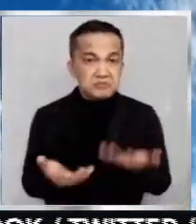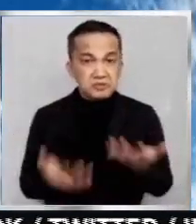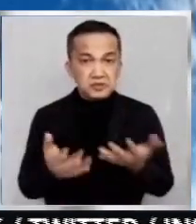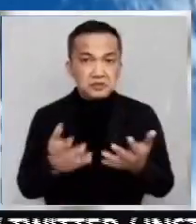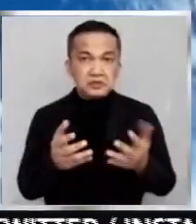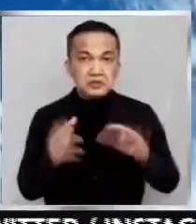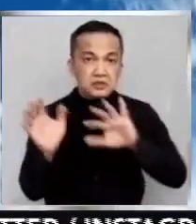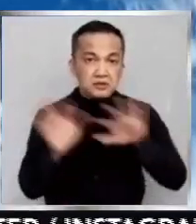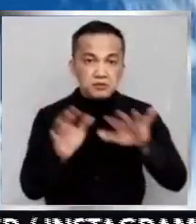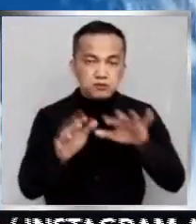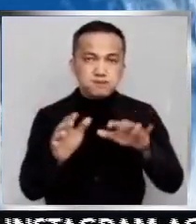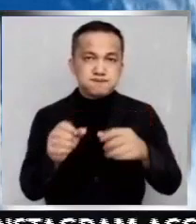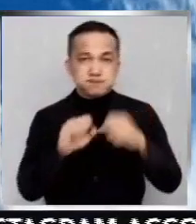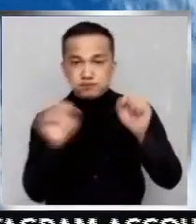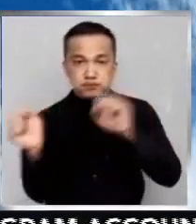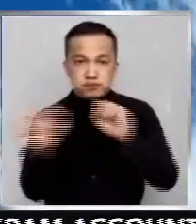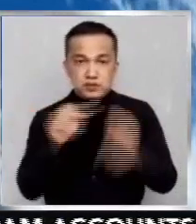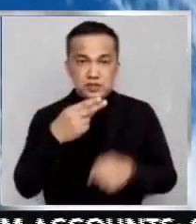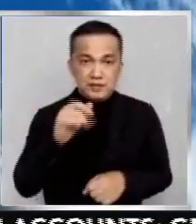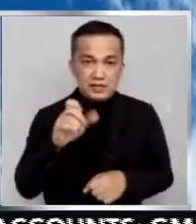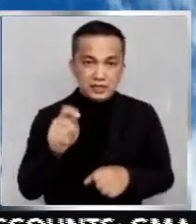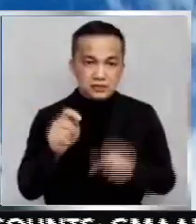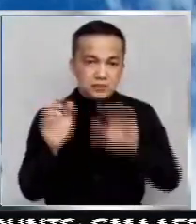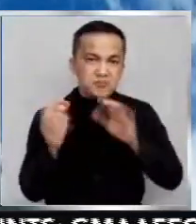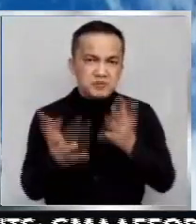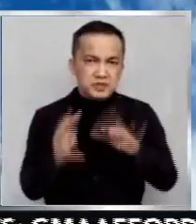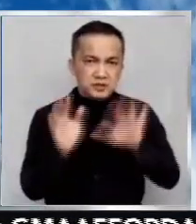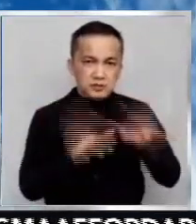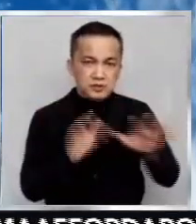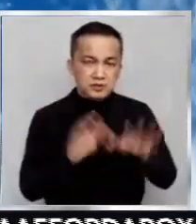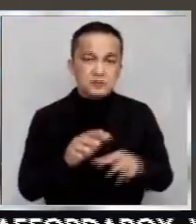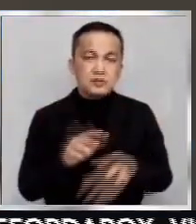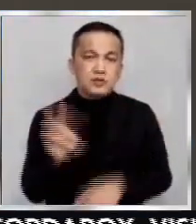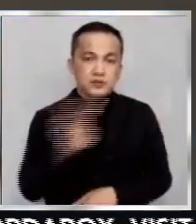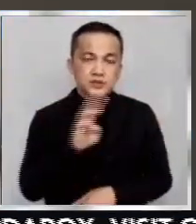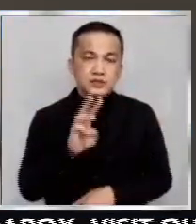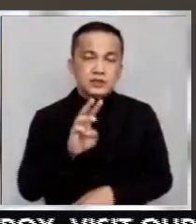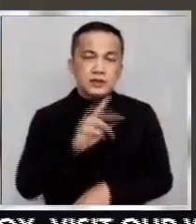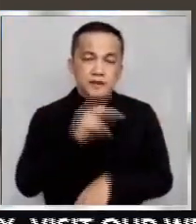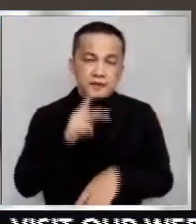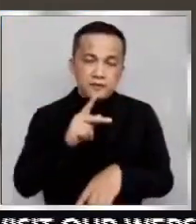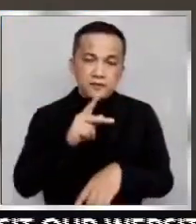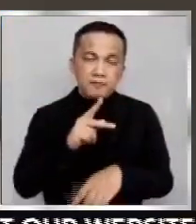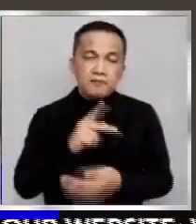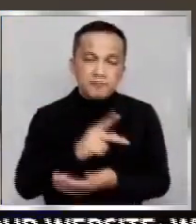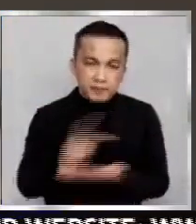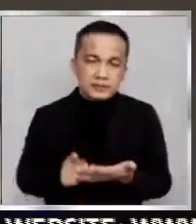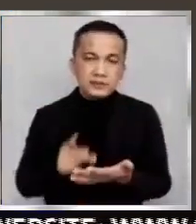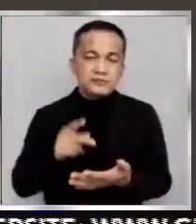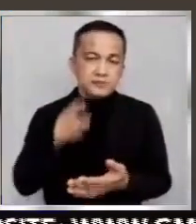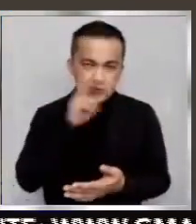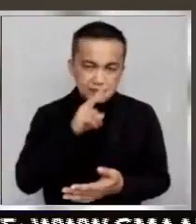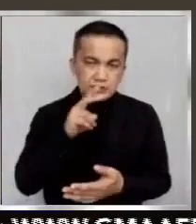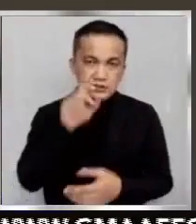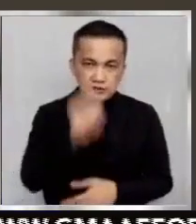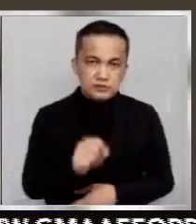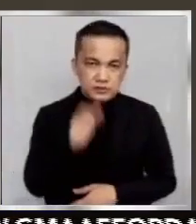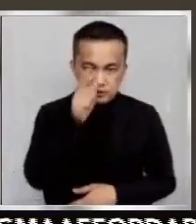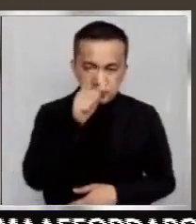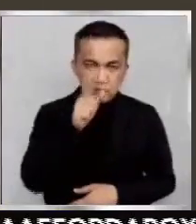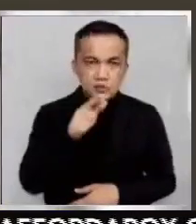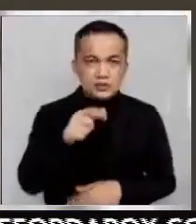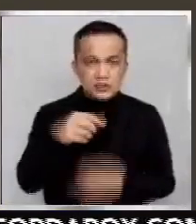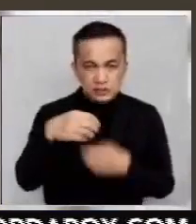habagat na pwede naman magpaulan sa kanlurang bahagi ng Visayas at Southern Luzon. Naglabas pa ng General Flood Advisory ang PAGASA